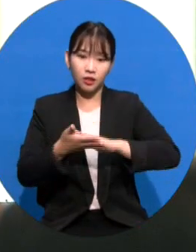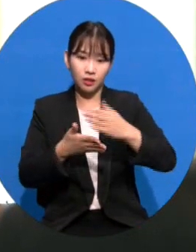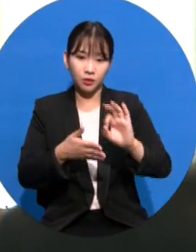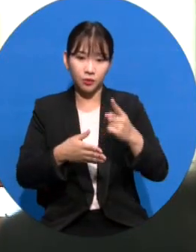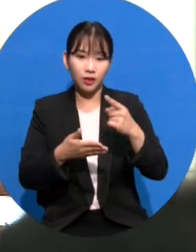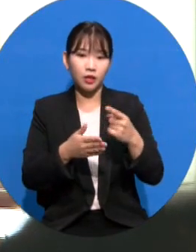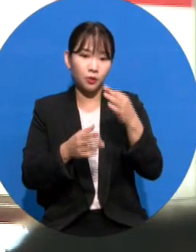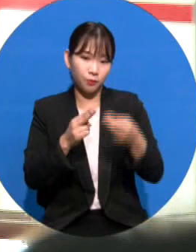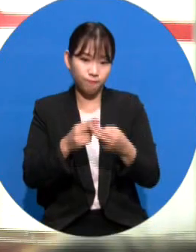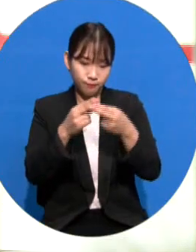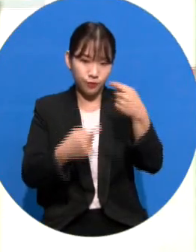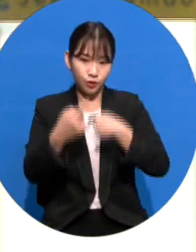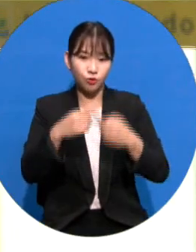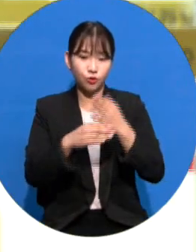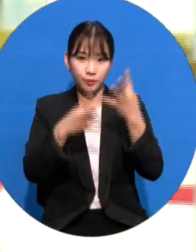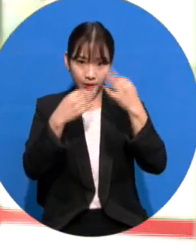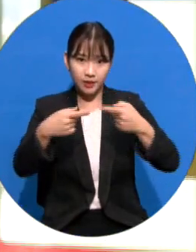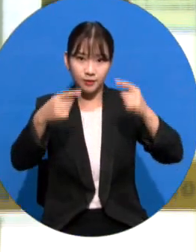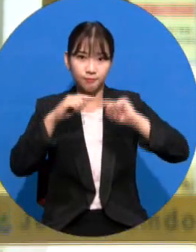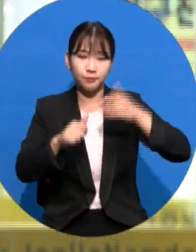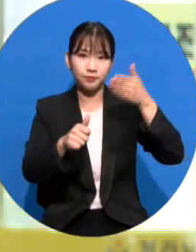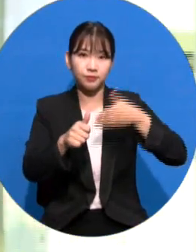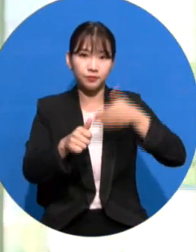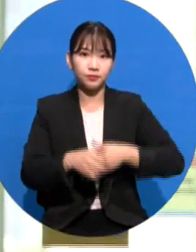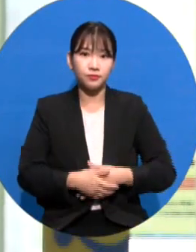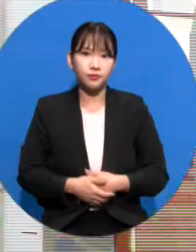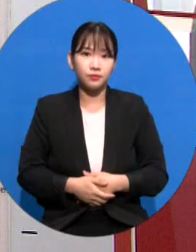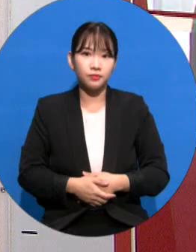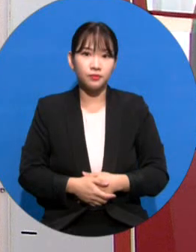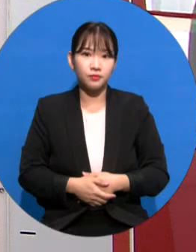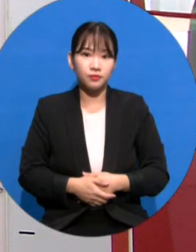캠페인 성금을 접수하고 있습니다. 많은 참여 부탁드립니다.